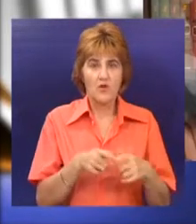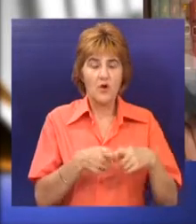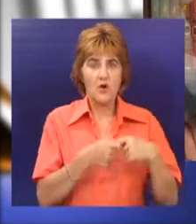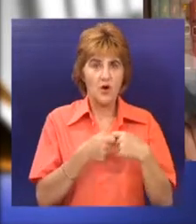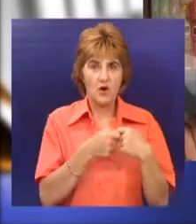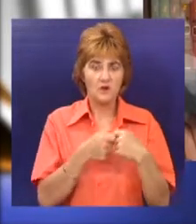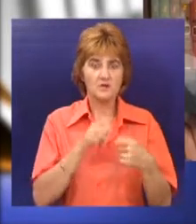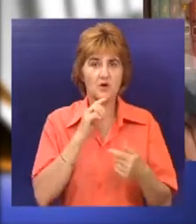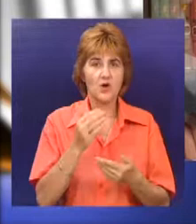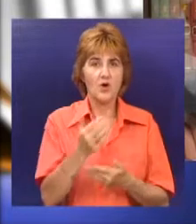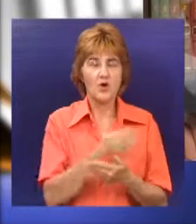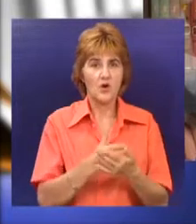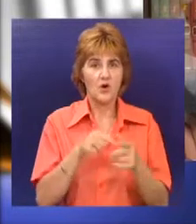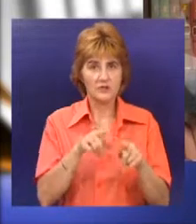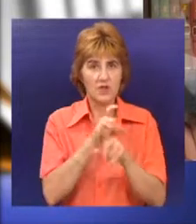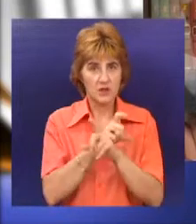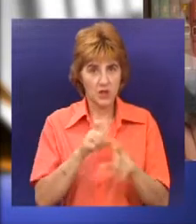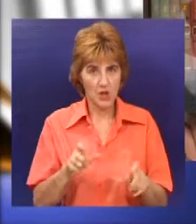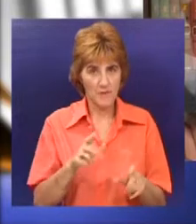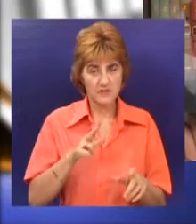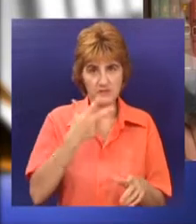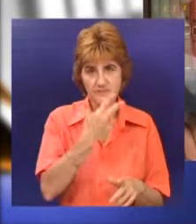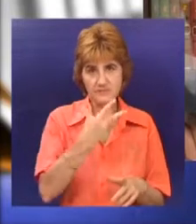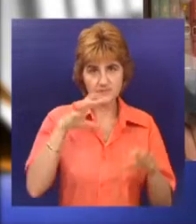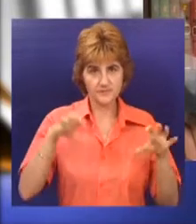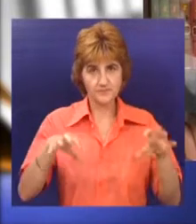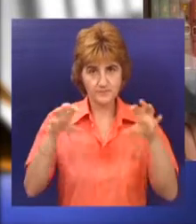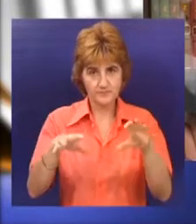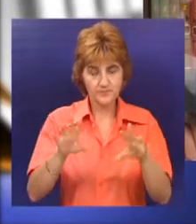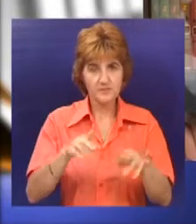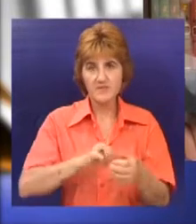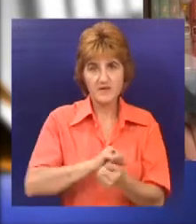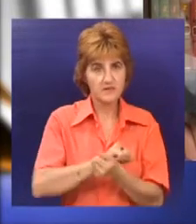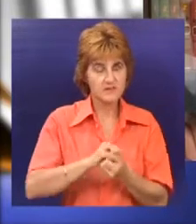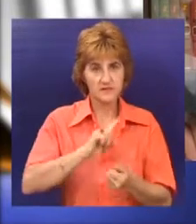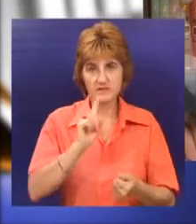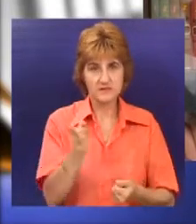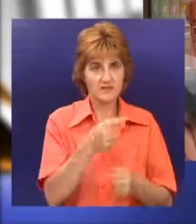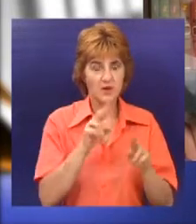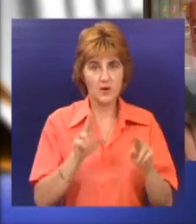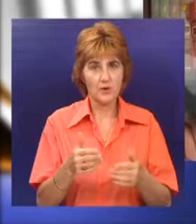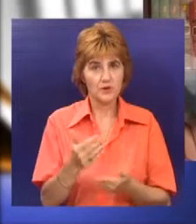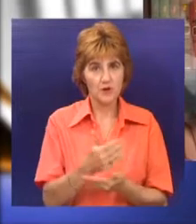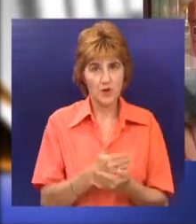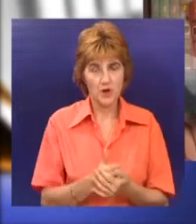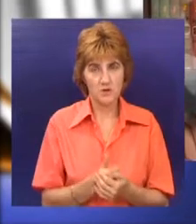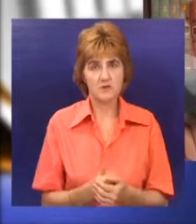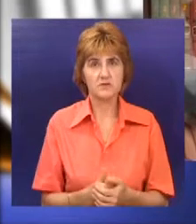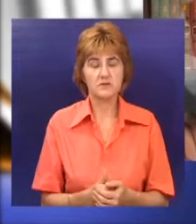organizovano za korisnike domskog smeštaja, sva tri doma. I ono što jeste karakteristika te ideje jeste da ćemo